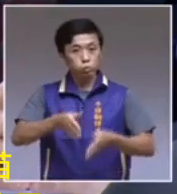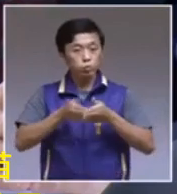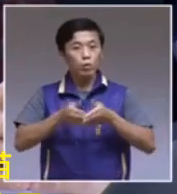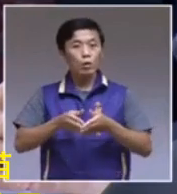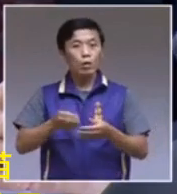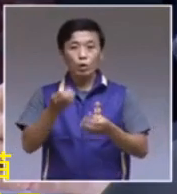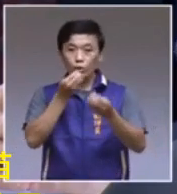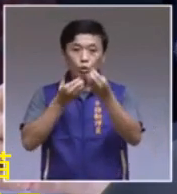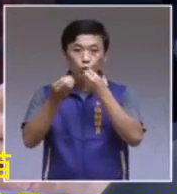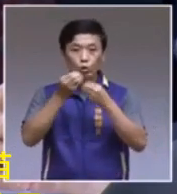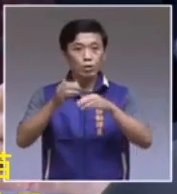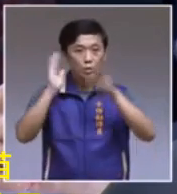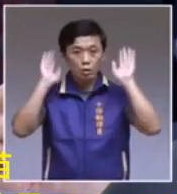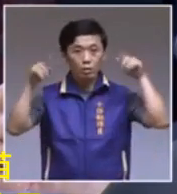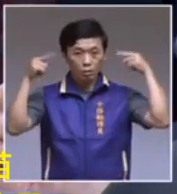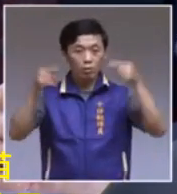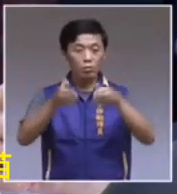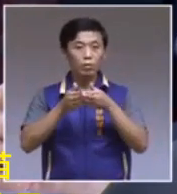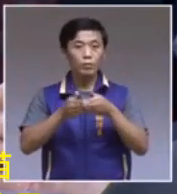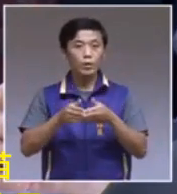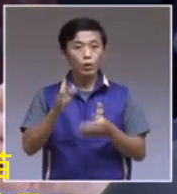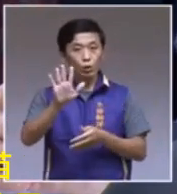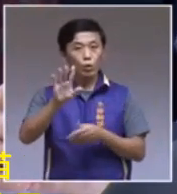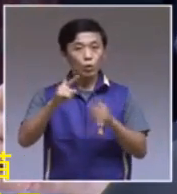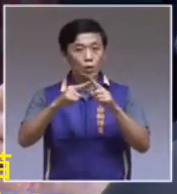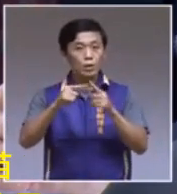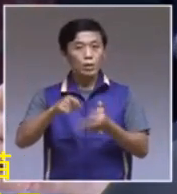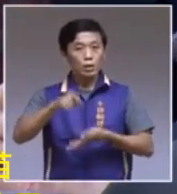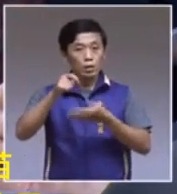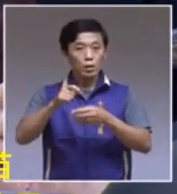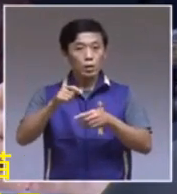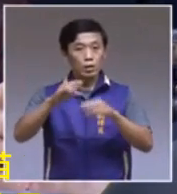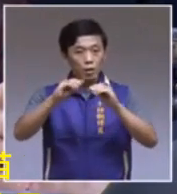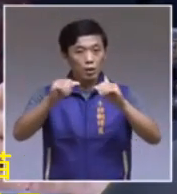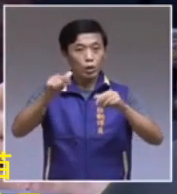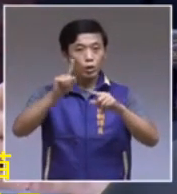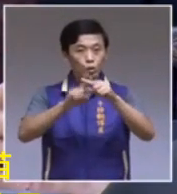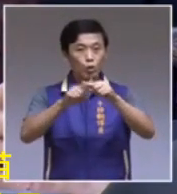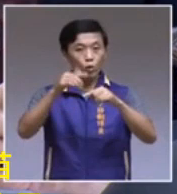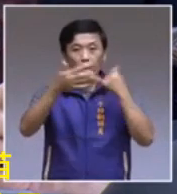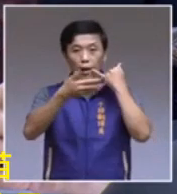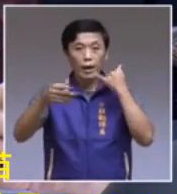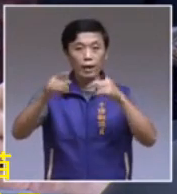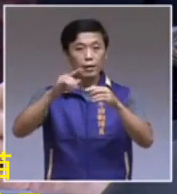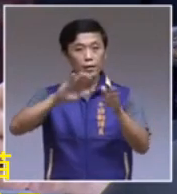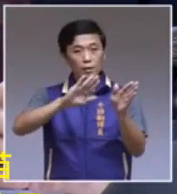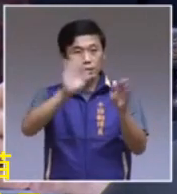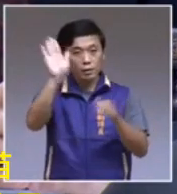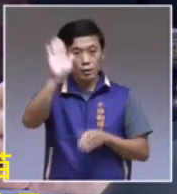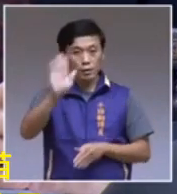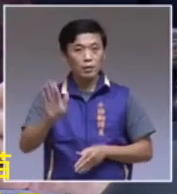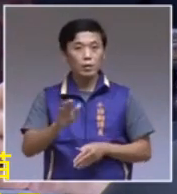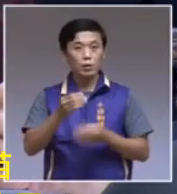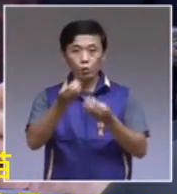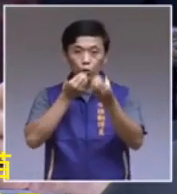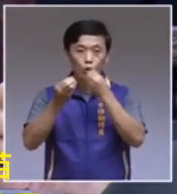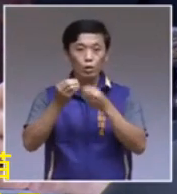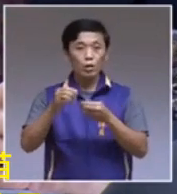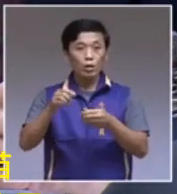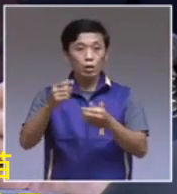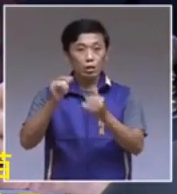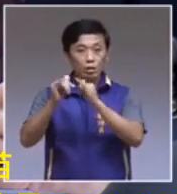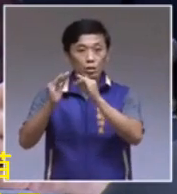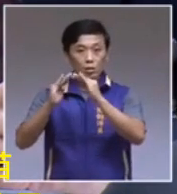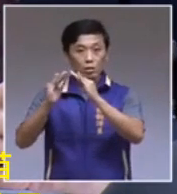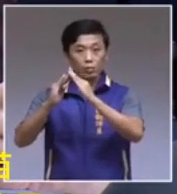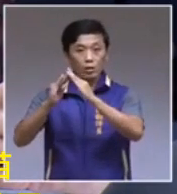食。有人会建议地中海型的饮食，我想这些有些市民朋友非常清楚，对身体会